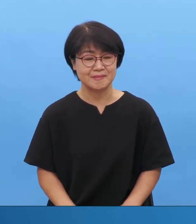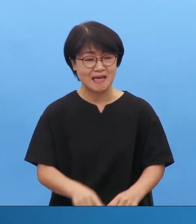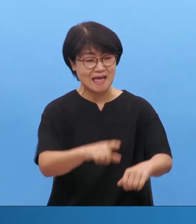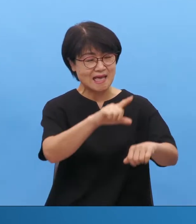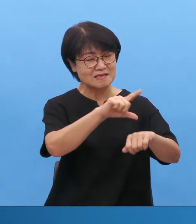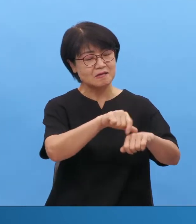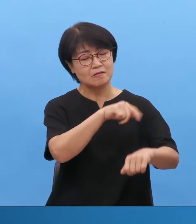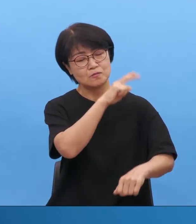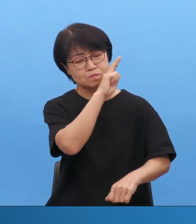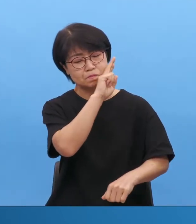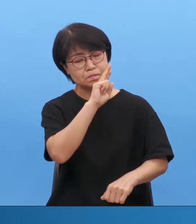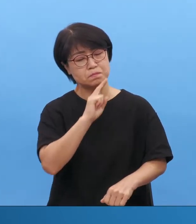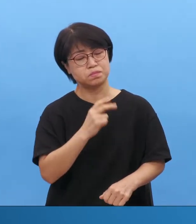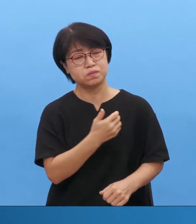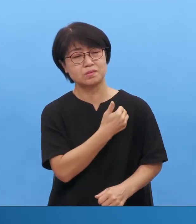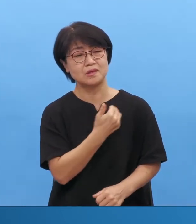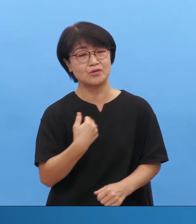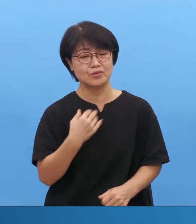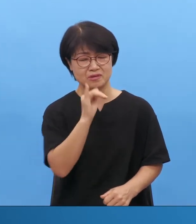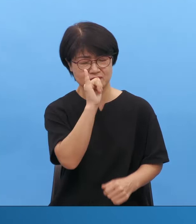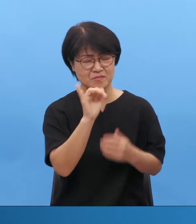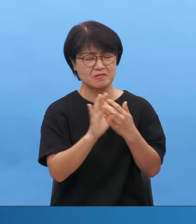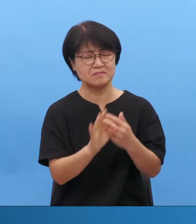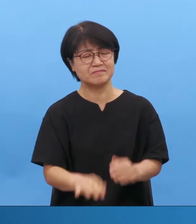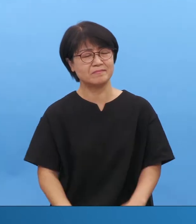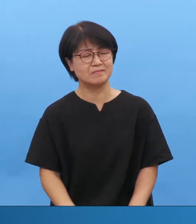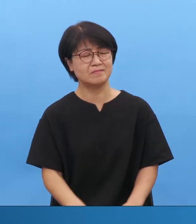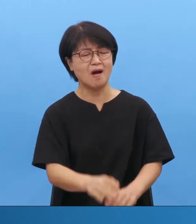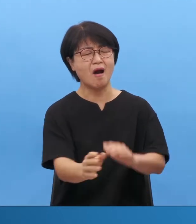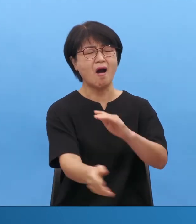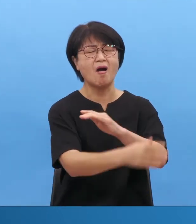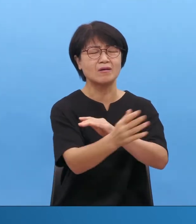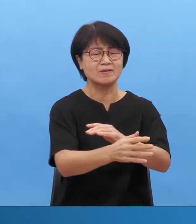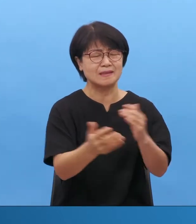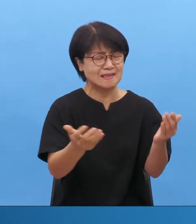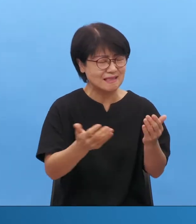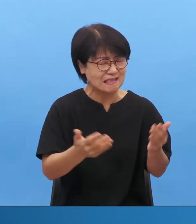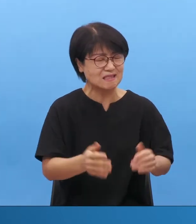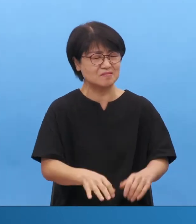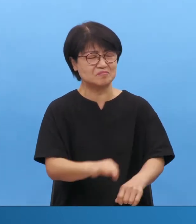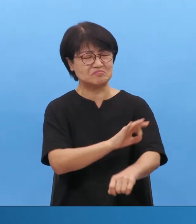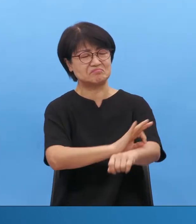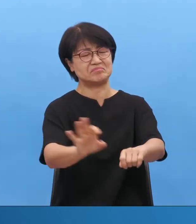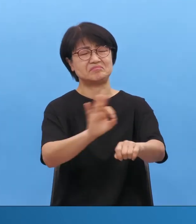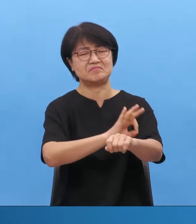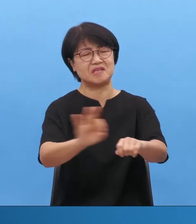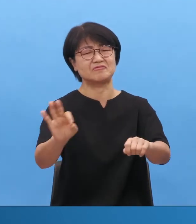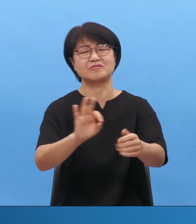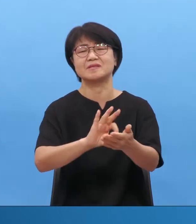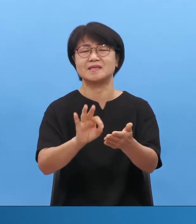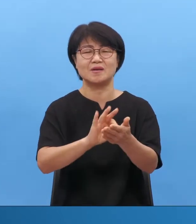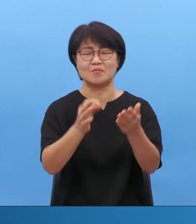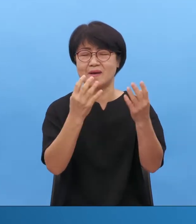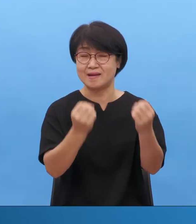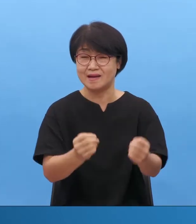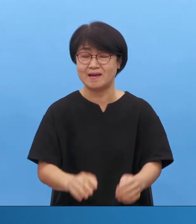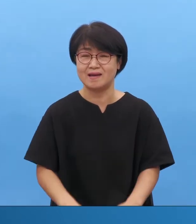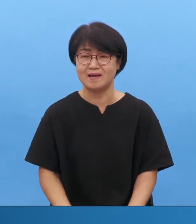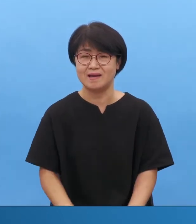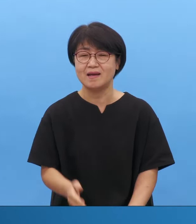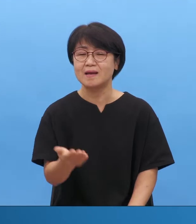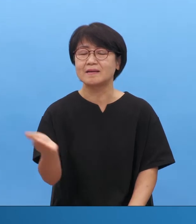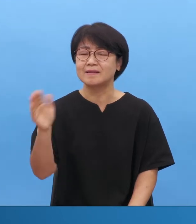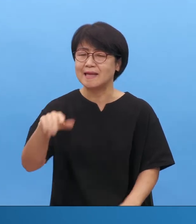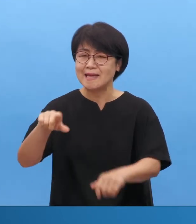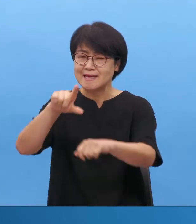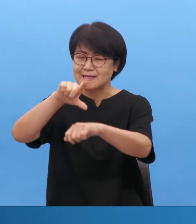시간이 많으니까. And even if they're the same person, if they have a lot of time on their hands, they 시간이 do 없으면 useless 아무래도 things. 바쁘니까 다른 걸 많이 못 하게